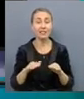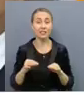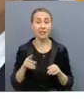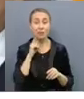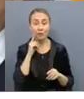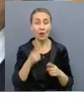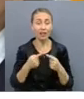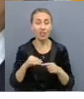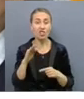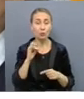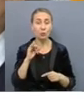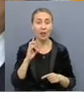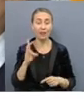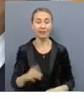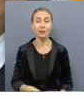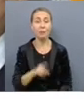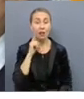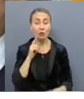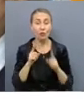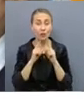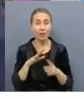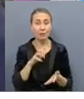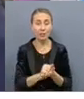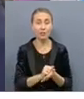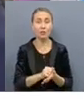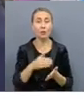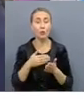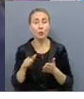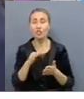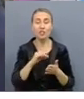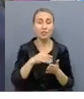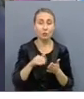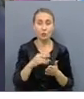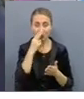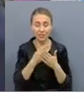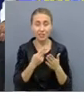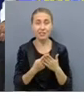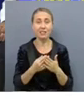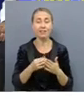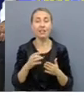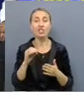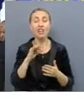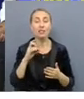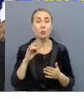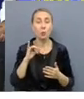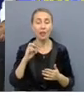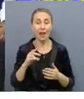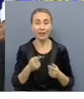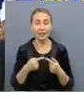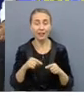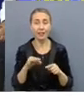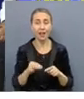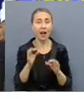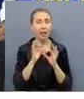«ЖАС-Улан». В молодежном форуме приняли участие лучшие из лучших представителей организации «ЖАС-Улан». Каждый из них – активист и